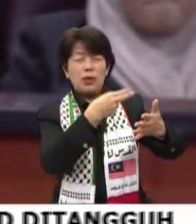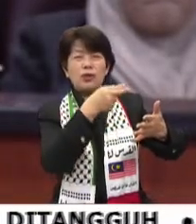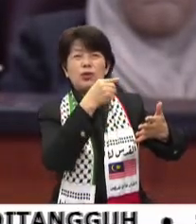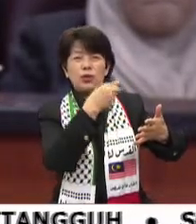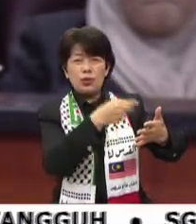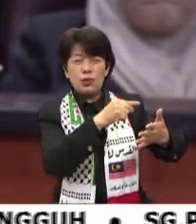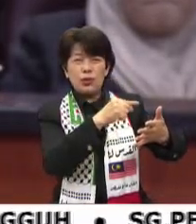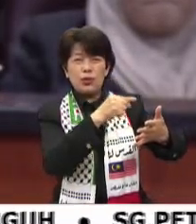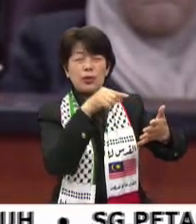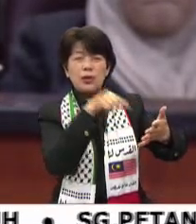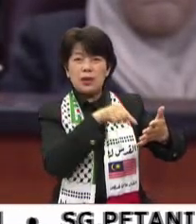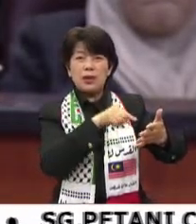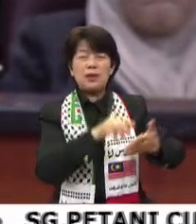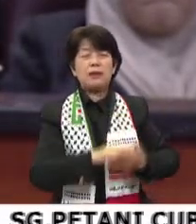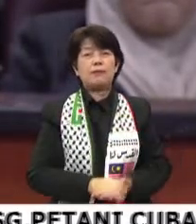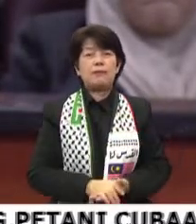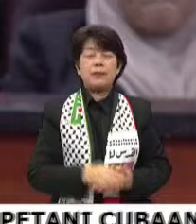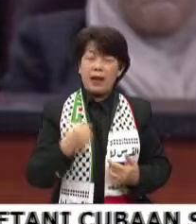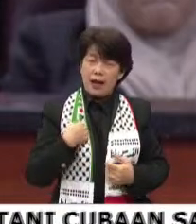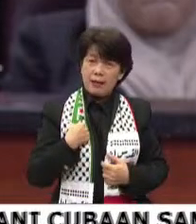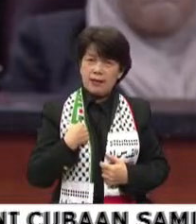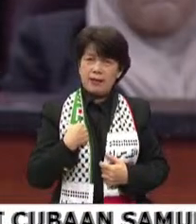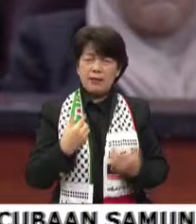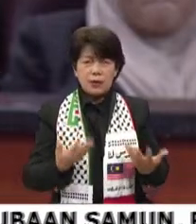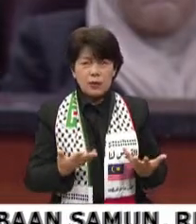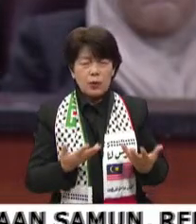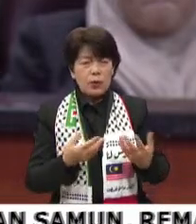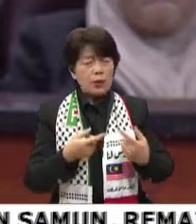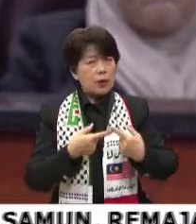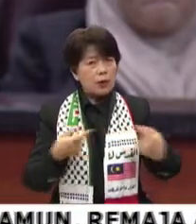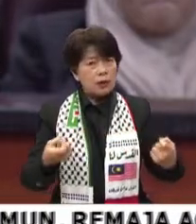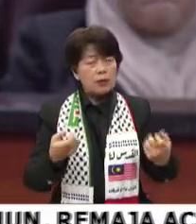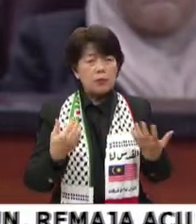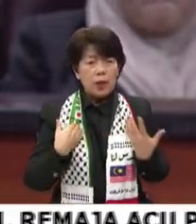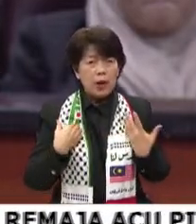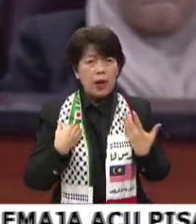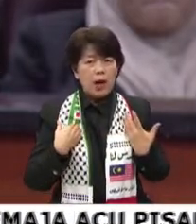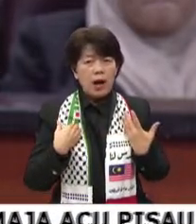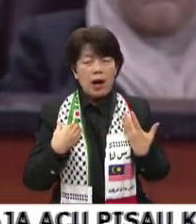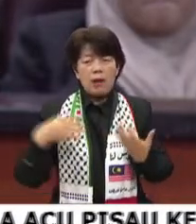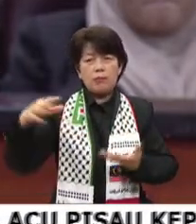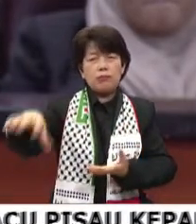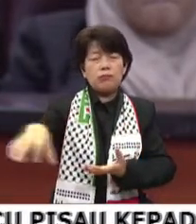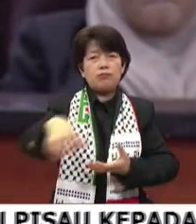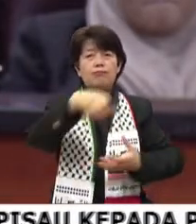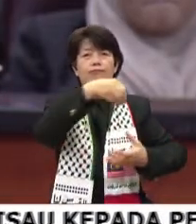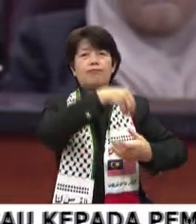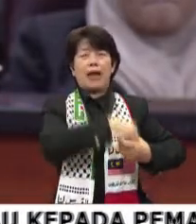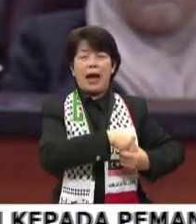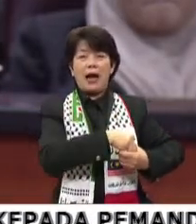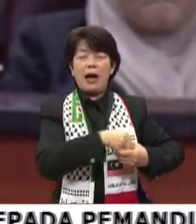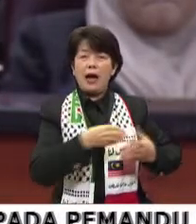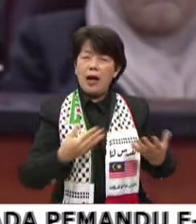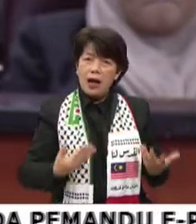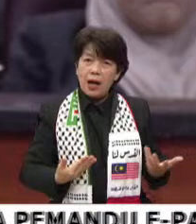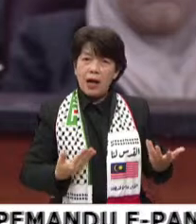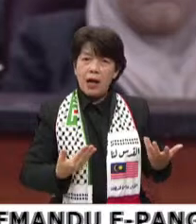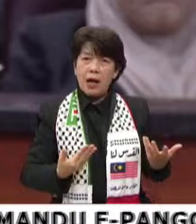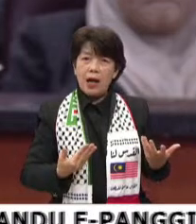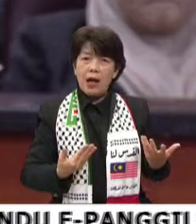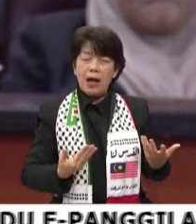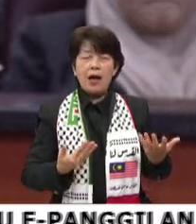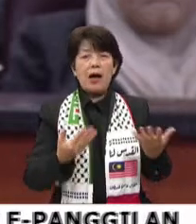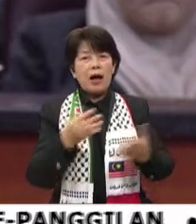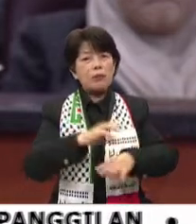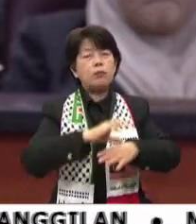tadi maka sebab itu dia ada kesan satu kita menarik pelaburan luar tetapi dari segi bebanan fiskal